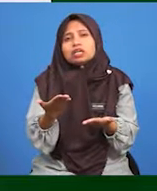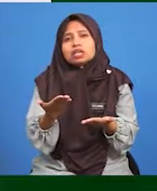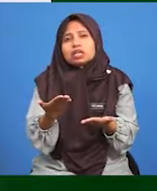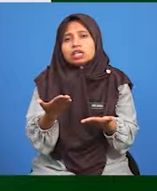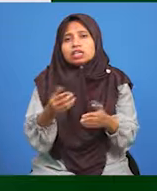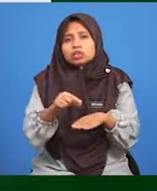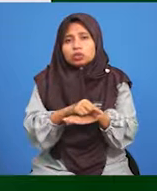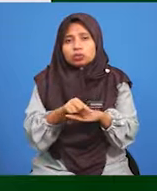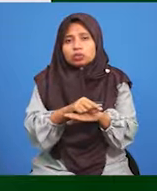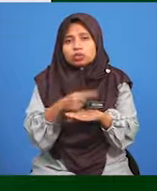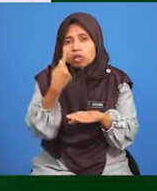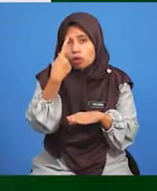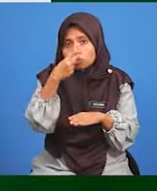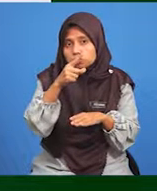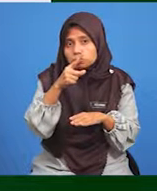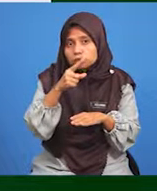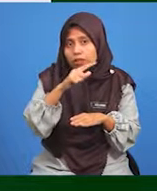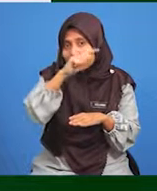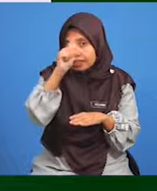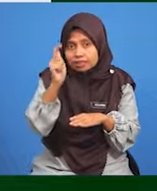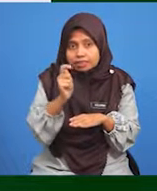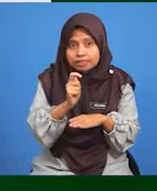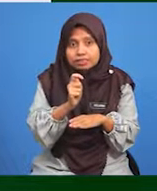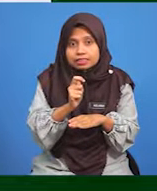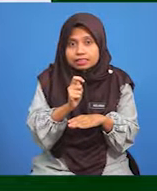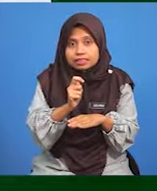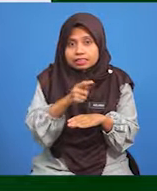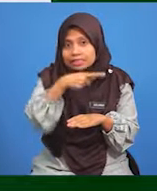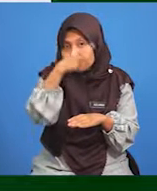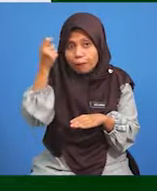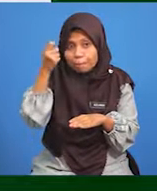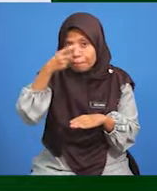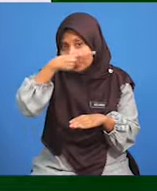digunakan untuk menanyakan sebab